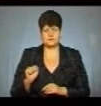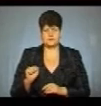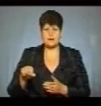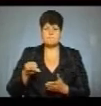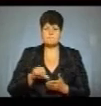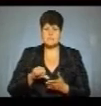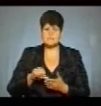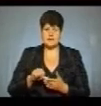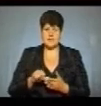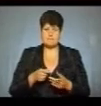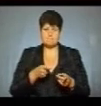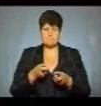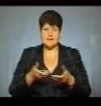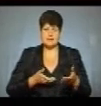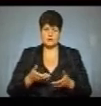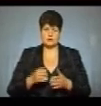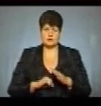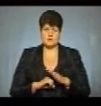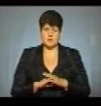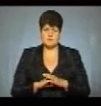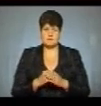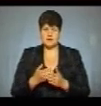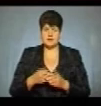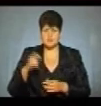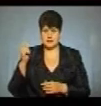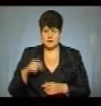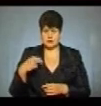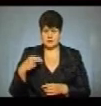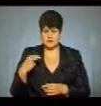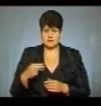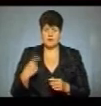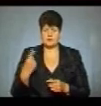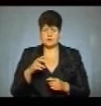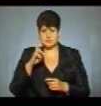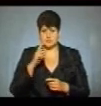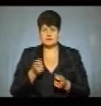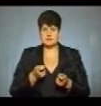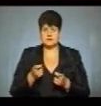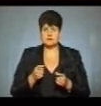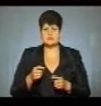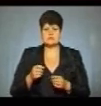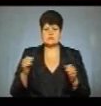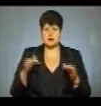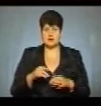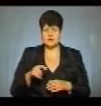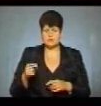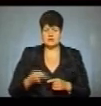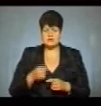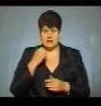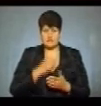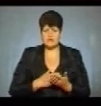Представники біатлонної бази перед приїздом президента під облдержадміністрацією зібралися люди. Це